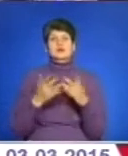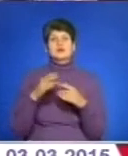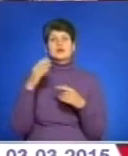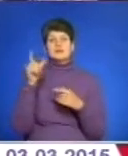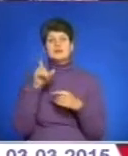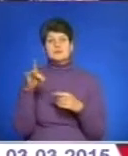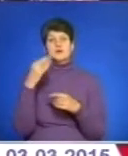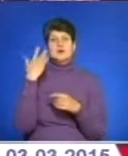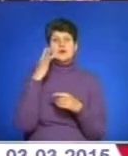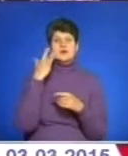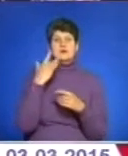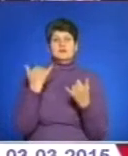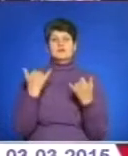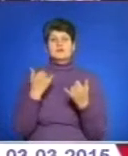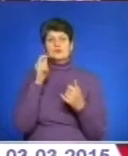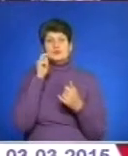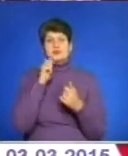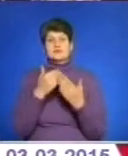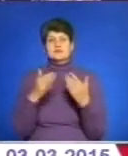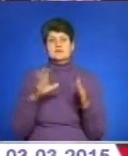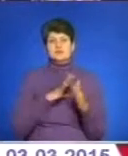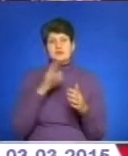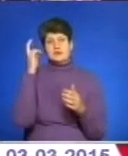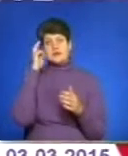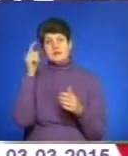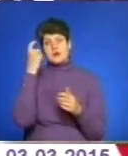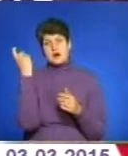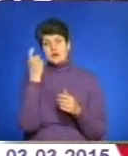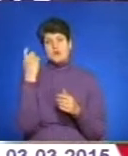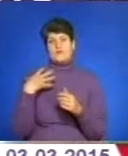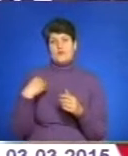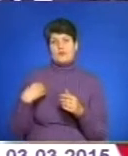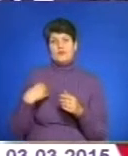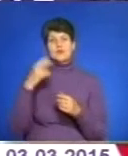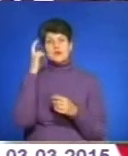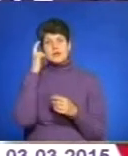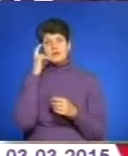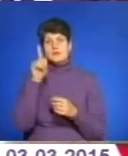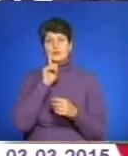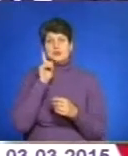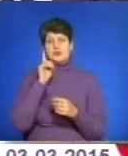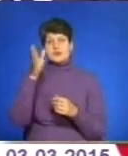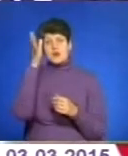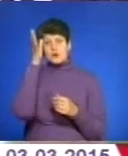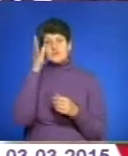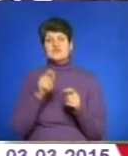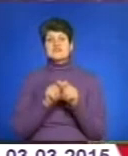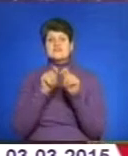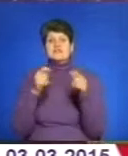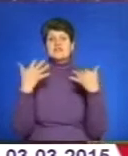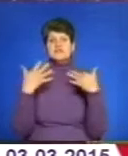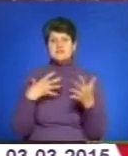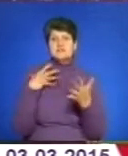Україні виставка німецького товариства експонувалася в Києві, Харкові, Львові. У Києві молоді науковці з Академії наук відкрили вже і